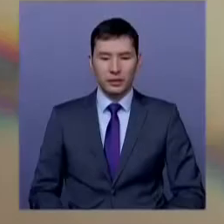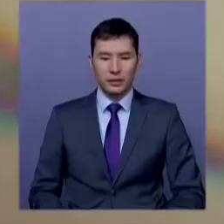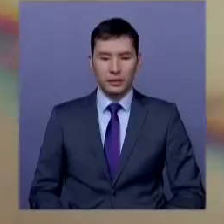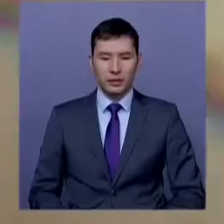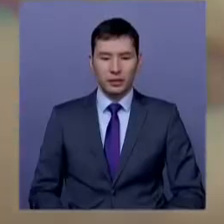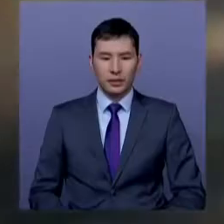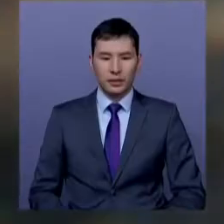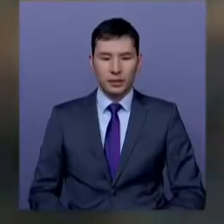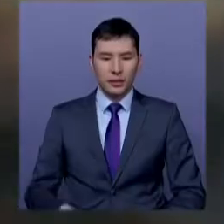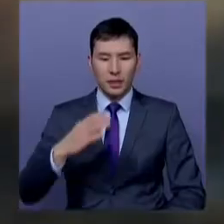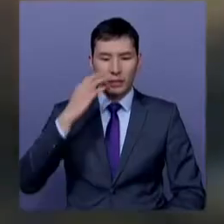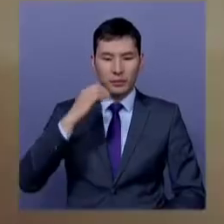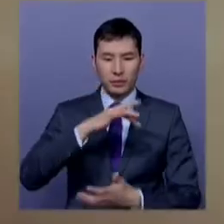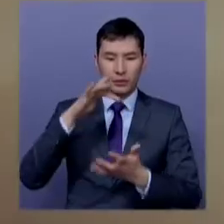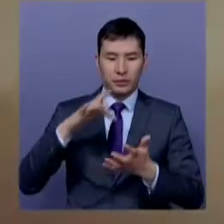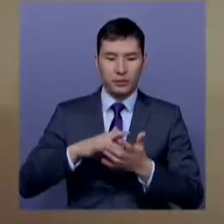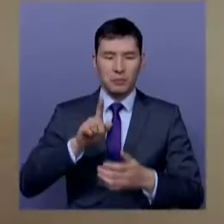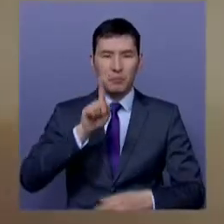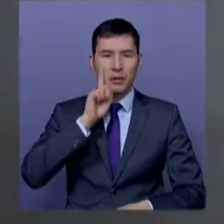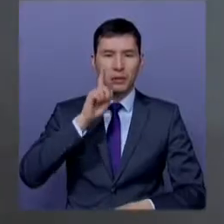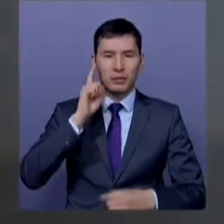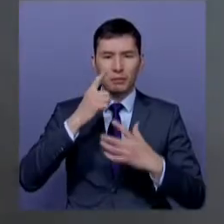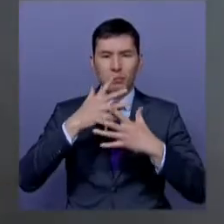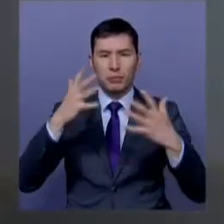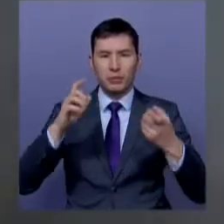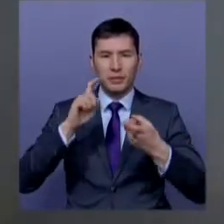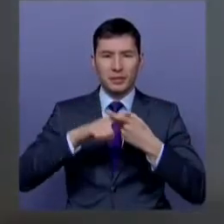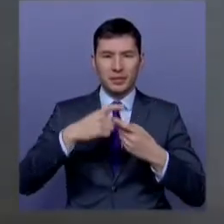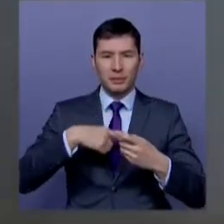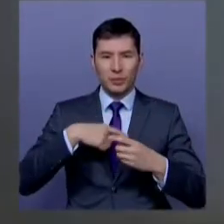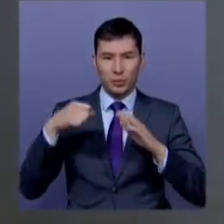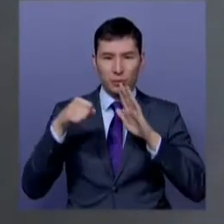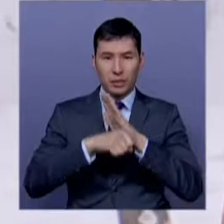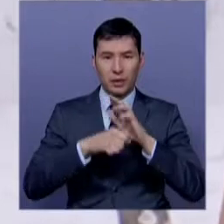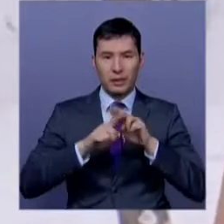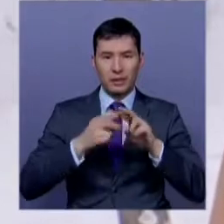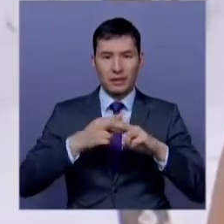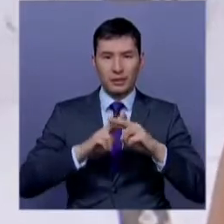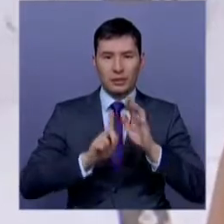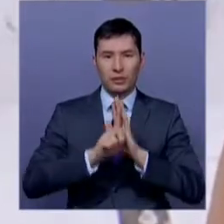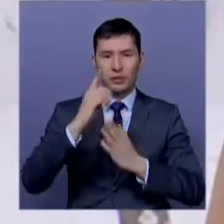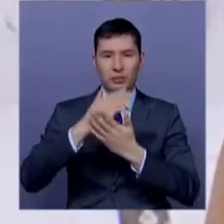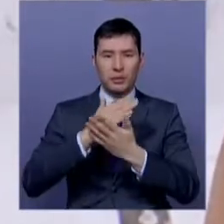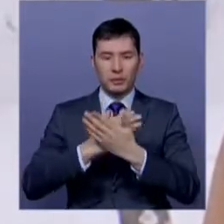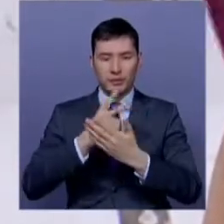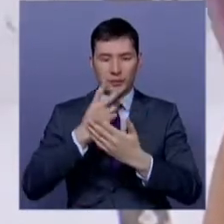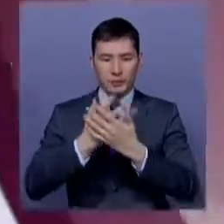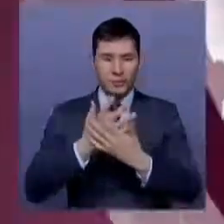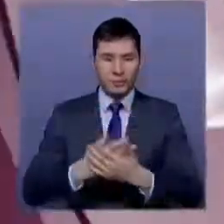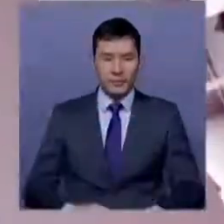Алматыда жасөспірімдер арасындағы суицидтің алдын алуға арналған бағдарлама жасап шығарылды. Толығырақ мен Назген Еркін